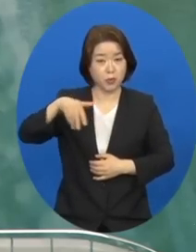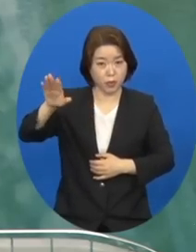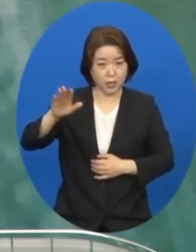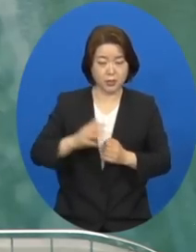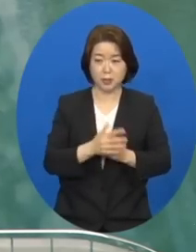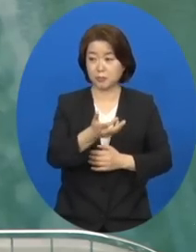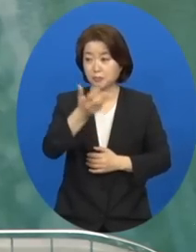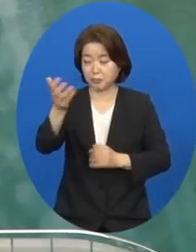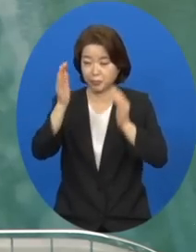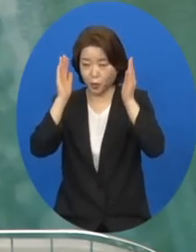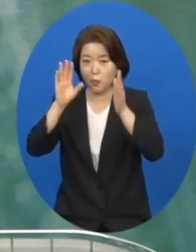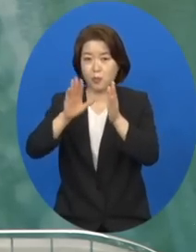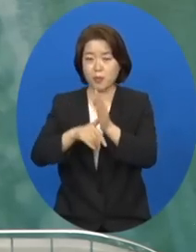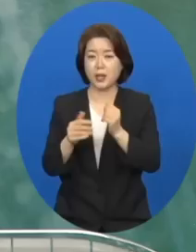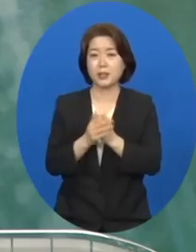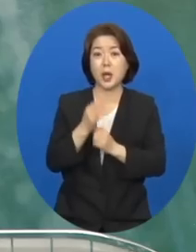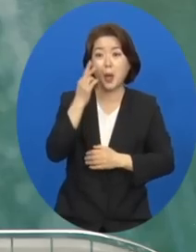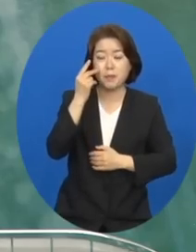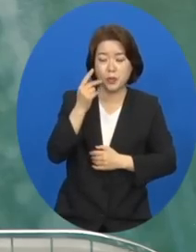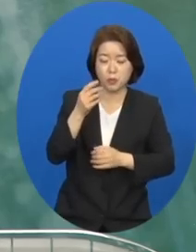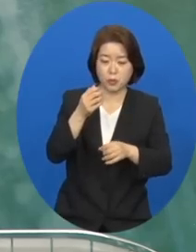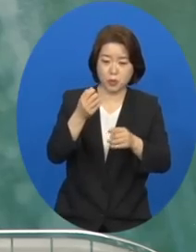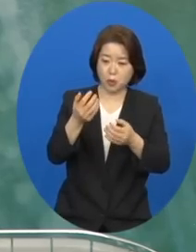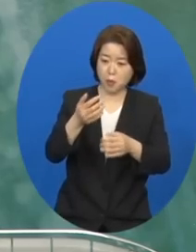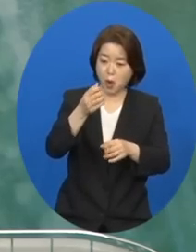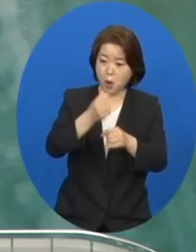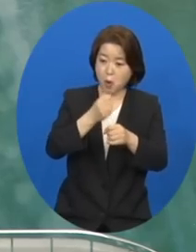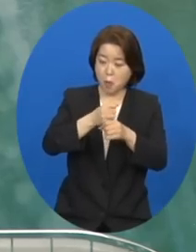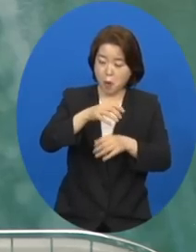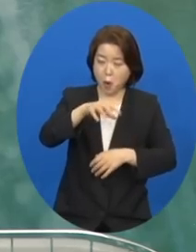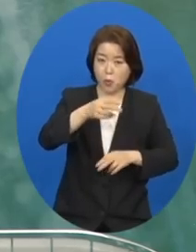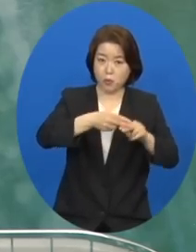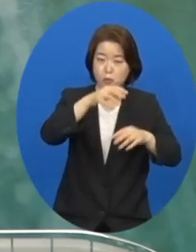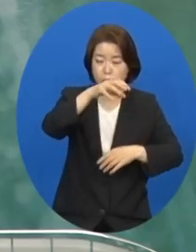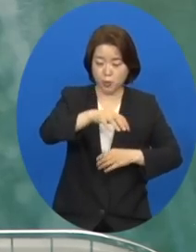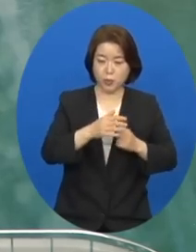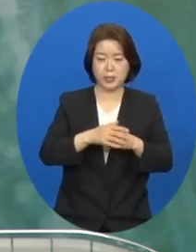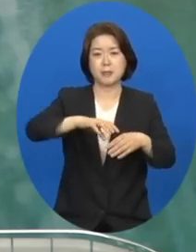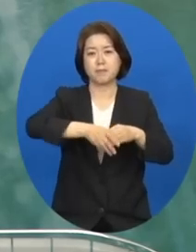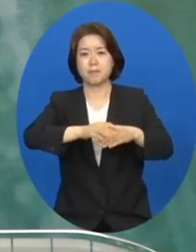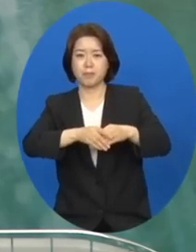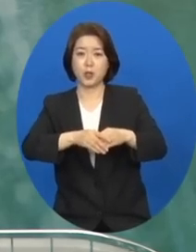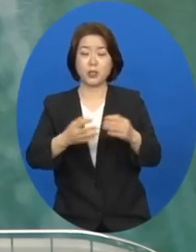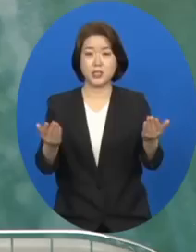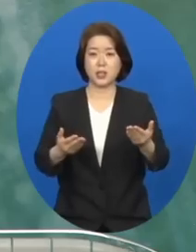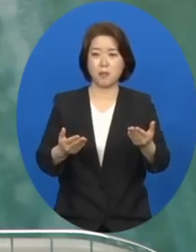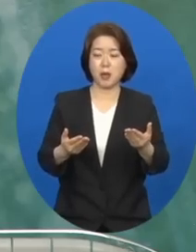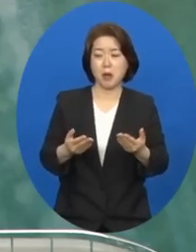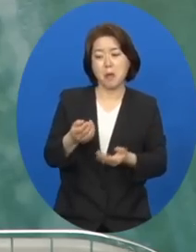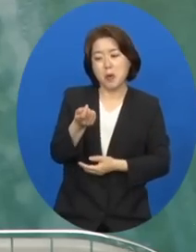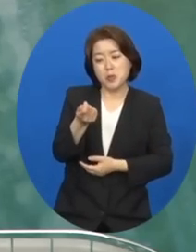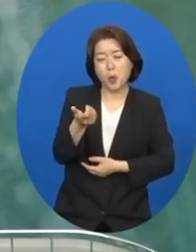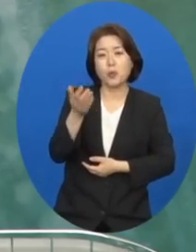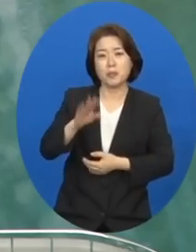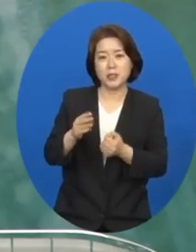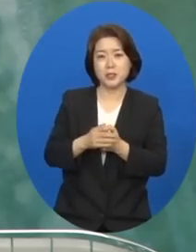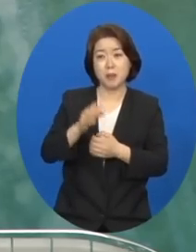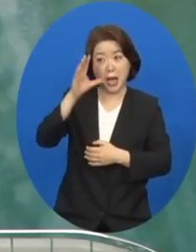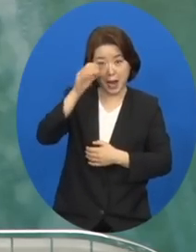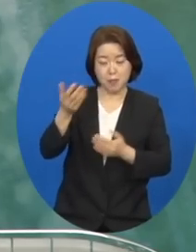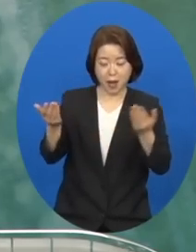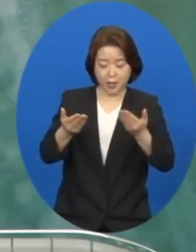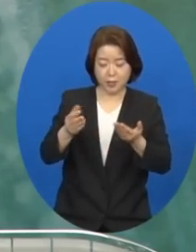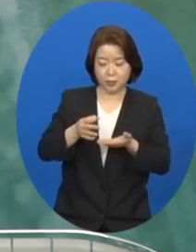되었죠 부엌에서 식당에서 어려운 일이었지만 얼마 많지 않은 금액을 또한 하나님께 들어선 아님 미국 땅에 와서 힘든